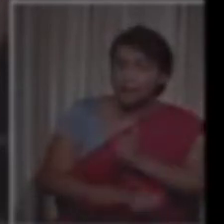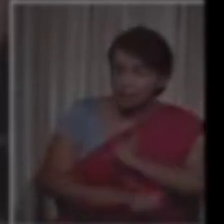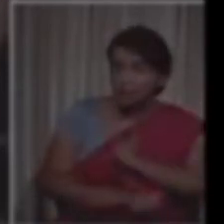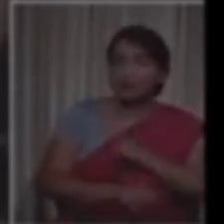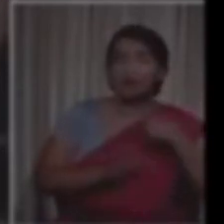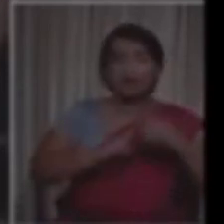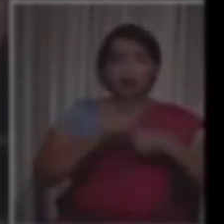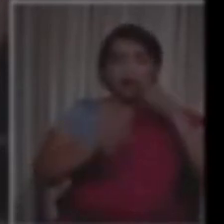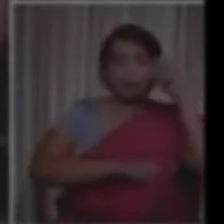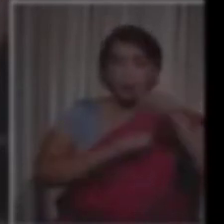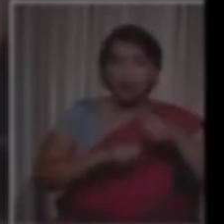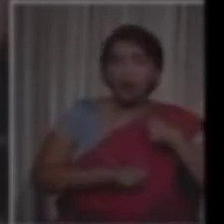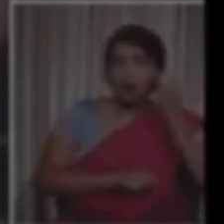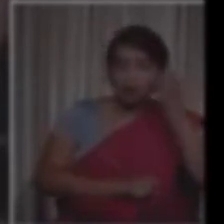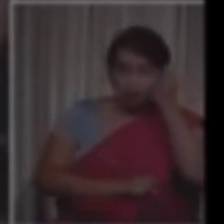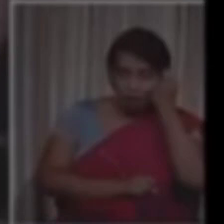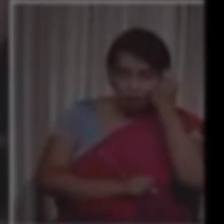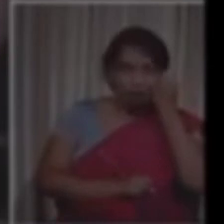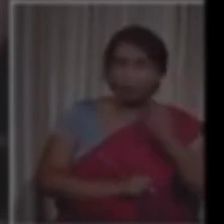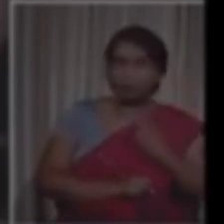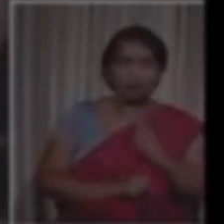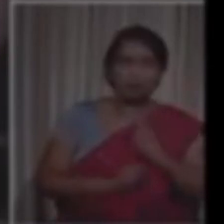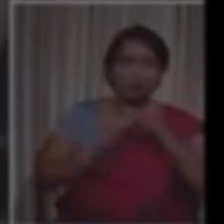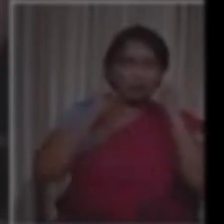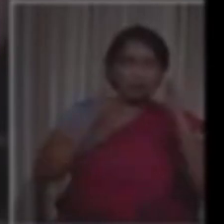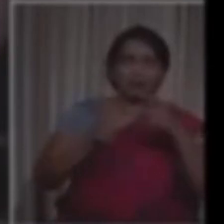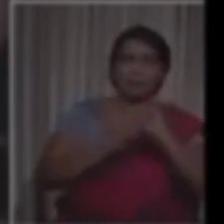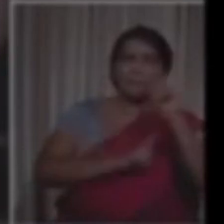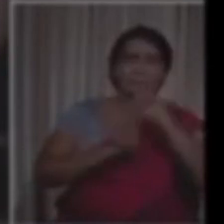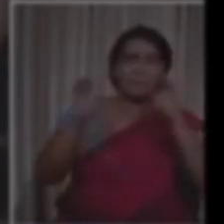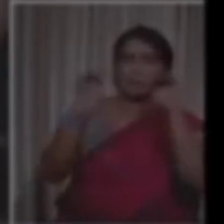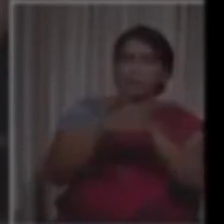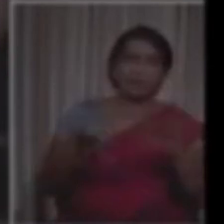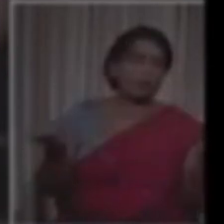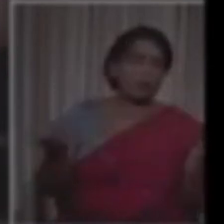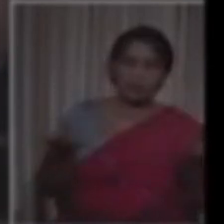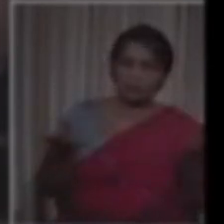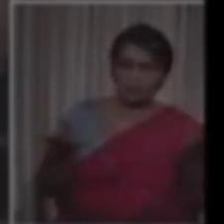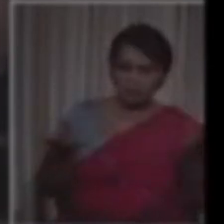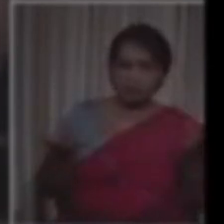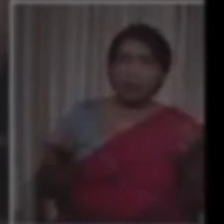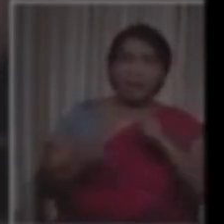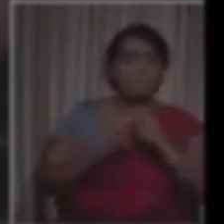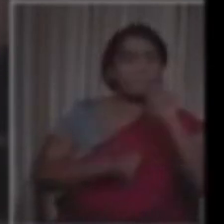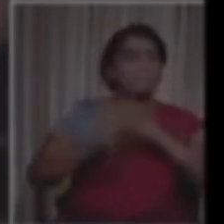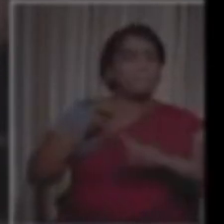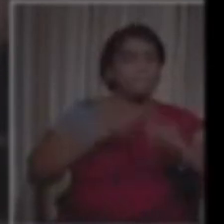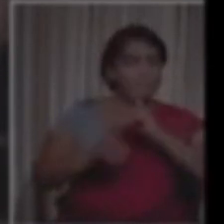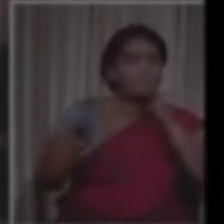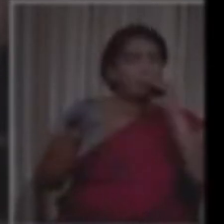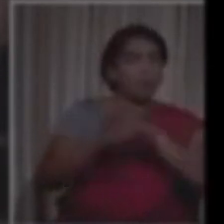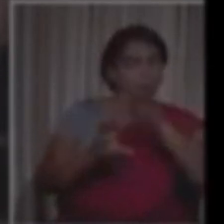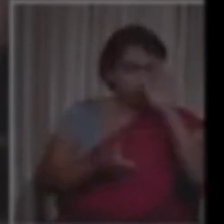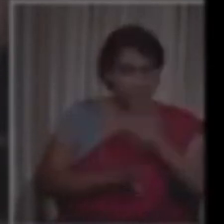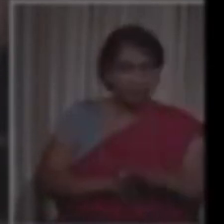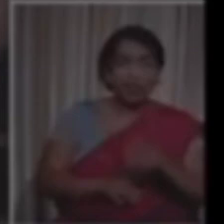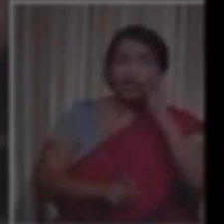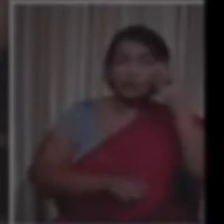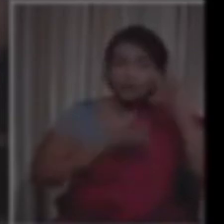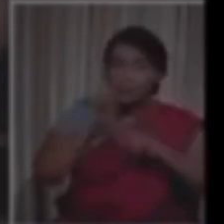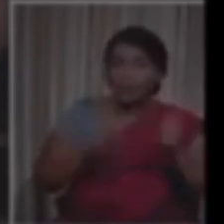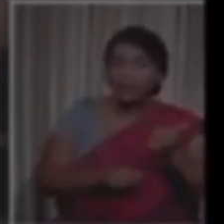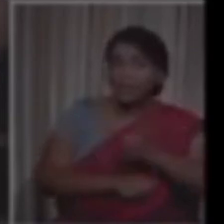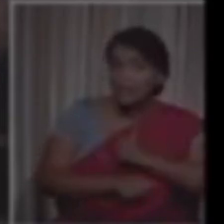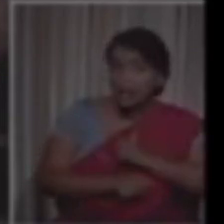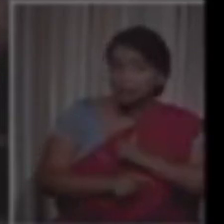මේ රටේ ජනතාවගේ මතයන්ගේ සාධාරණ පිළිබිඹුවක් මේ පාර්ලිමේන්තුව නියෝජනය කරන්නේ නැහැ. මේ පාර්ලිමේන්තුව තුල තිබෙන්නේ ජනතාවගේ